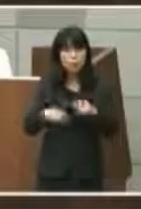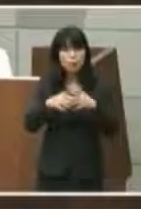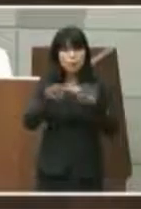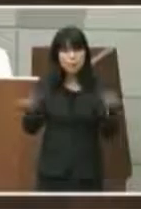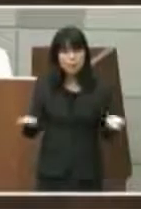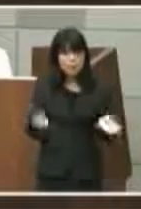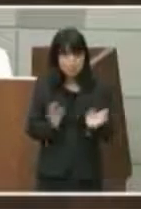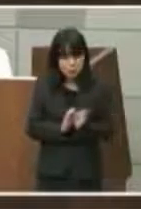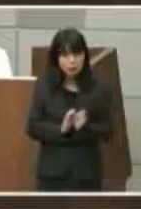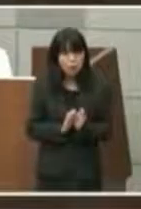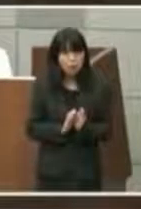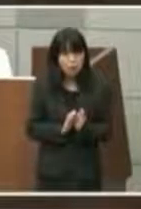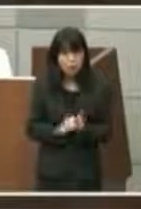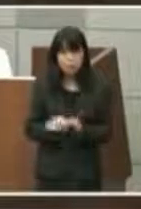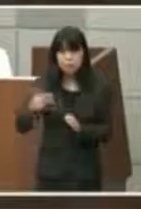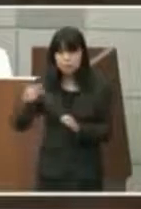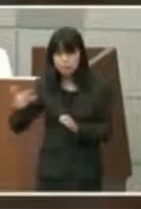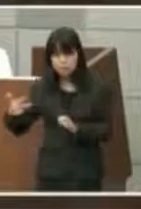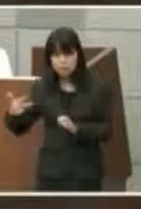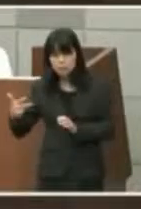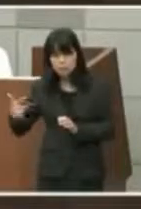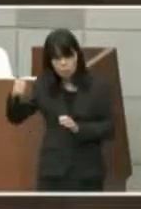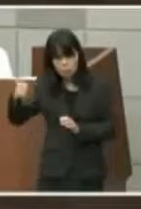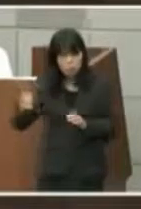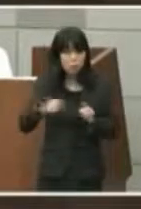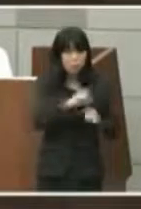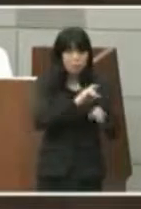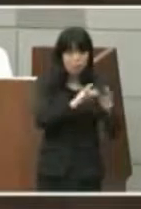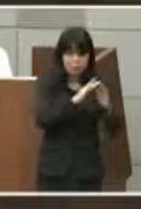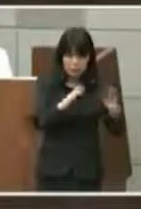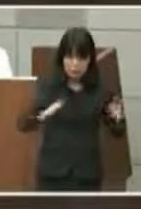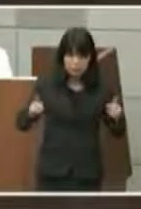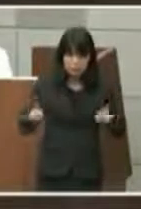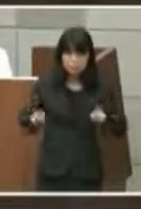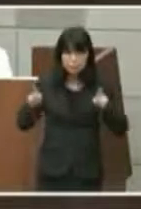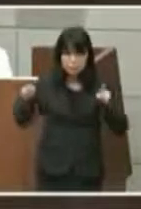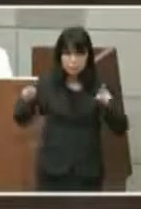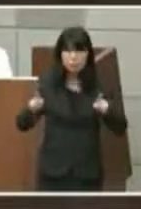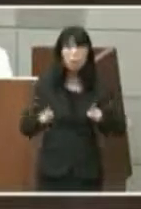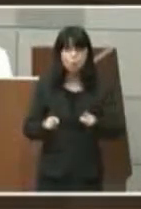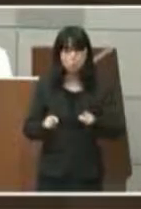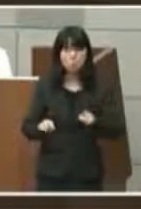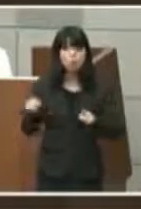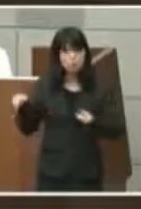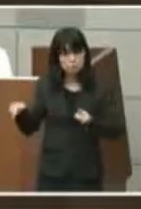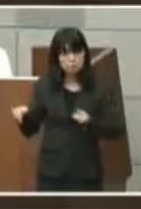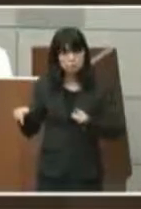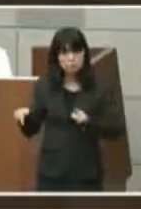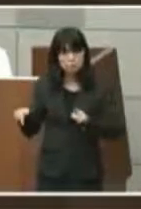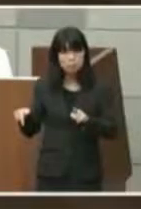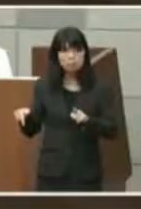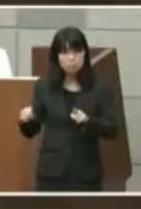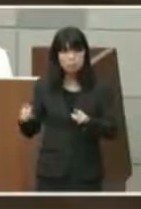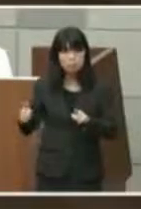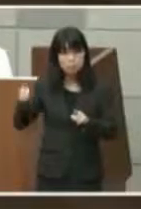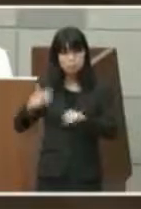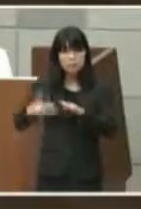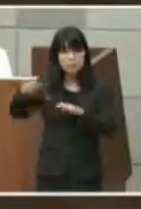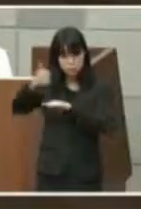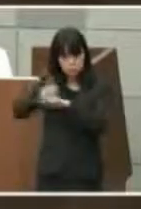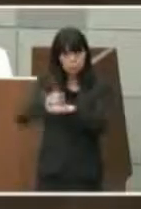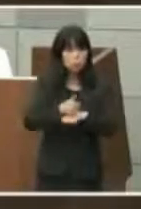造は、二元代表制と言われております。議事機関であります議会と 執行機関である省で構成されております